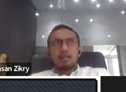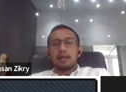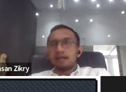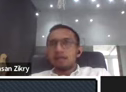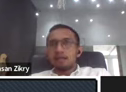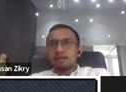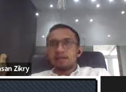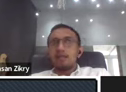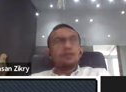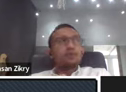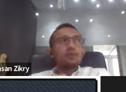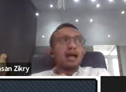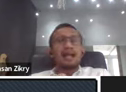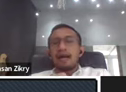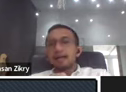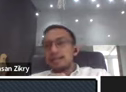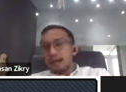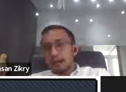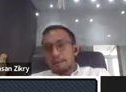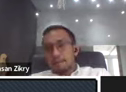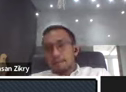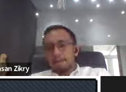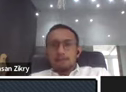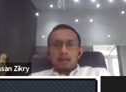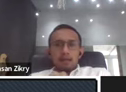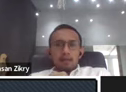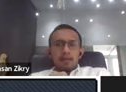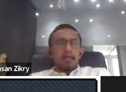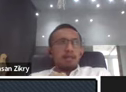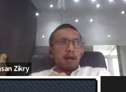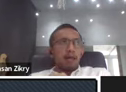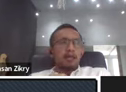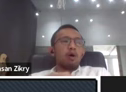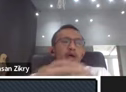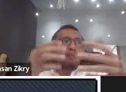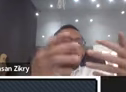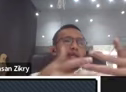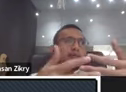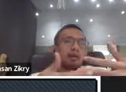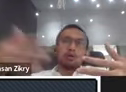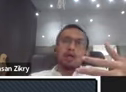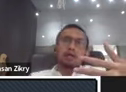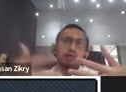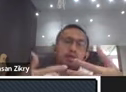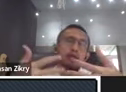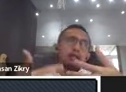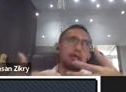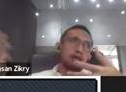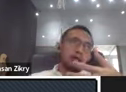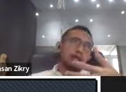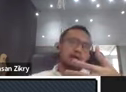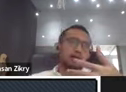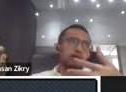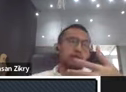cara pengawasan yang efektif itu nggak ada artinya. Mekanisme pengawasan, oh oke, bisa nanti mengadu ke jaksa, bisa